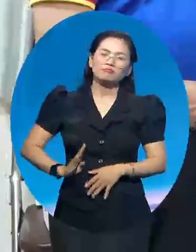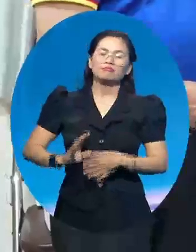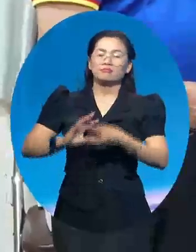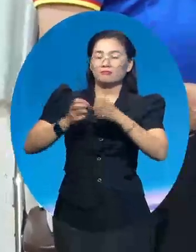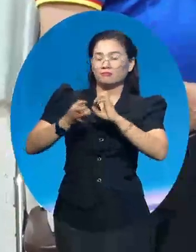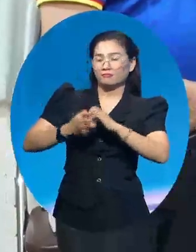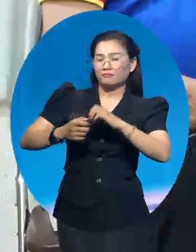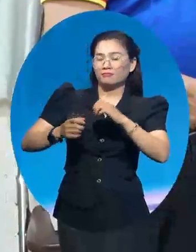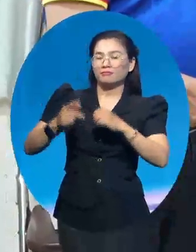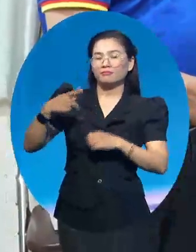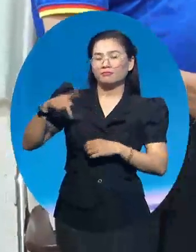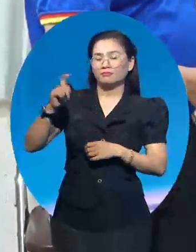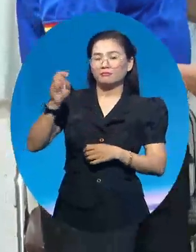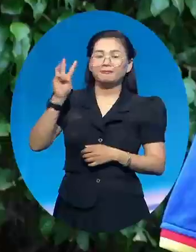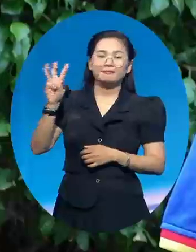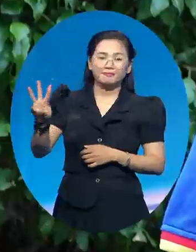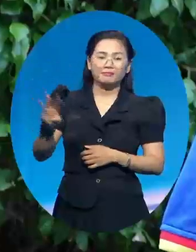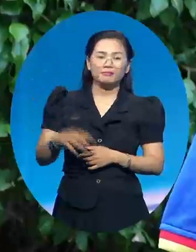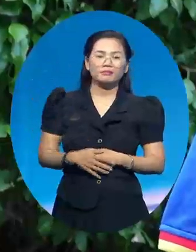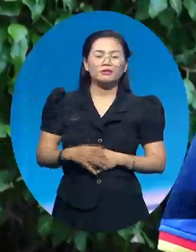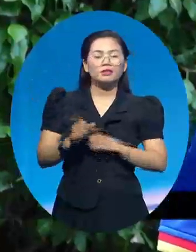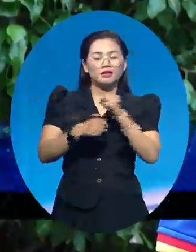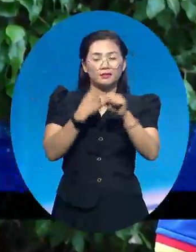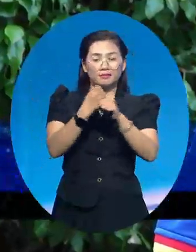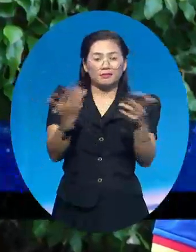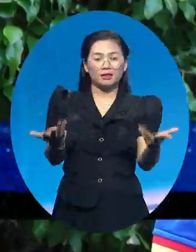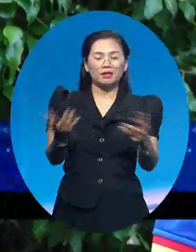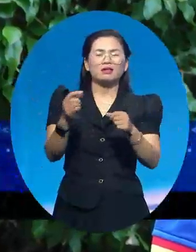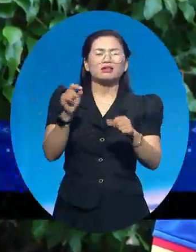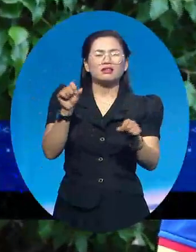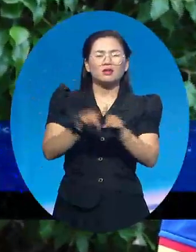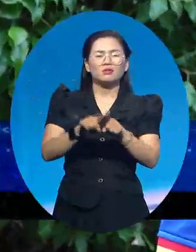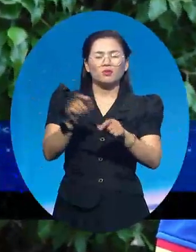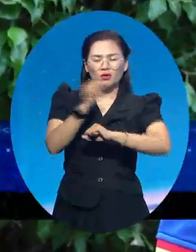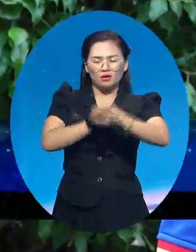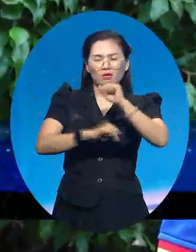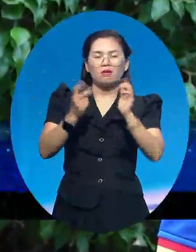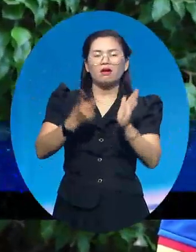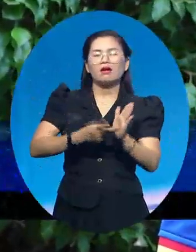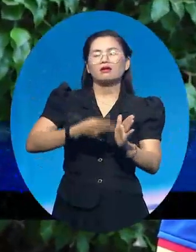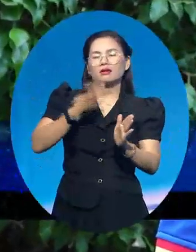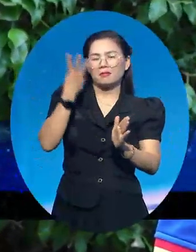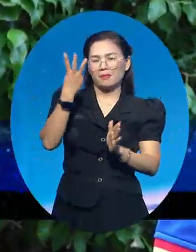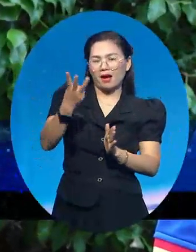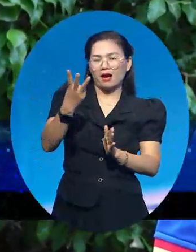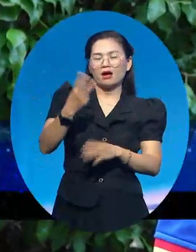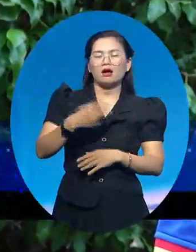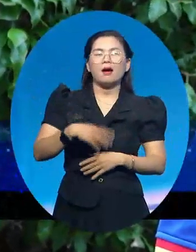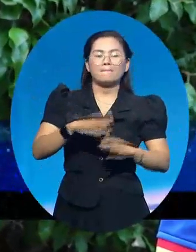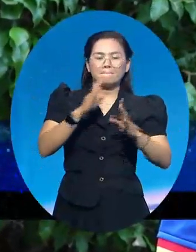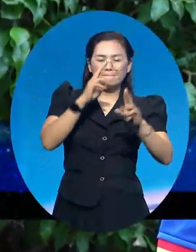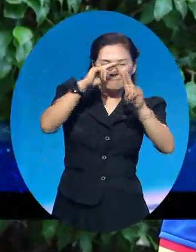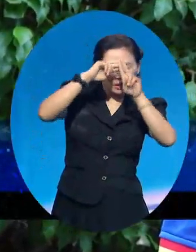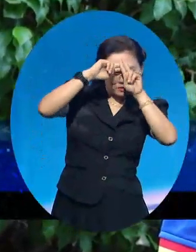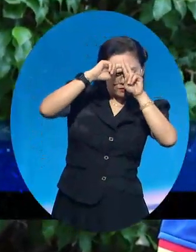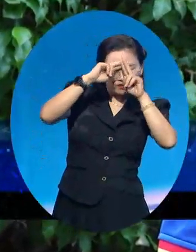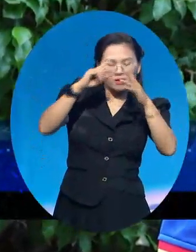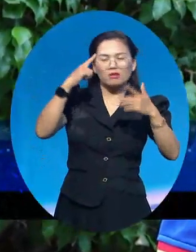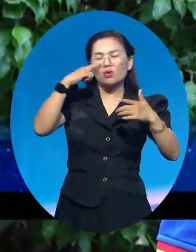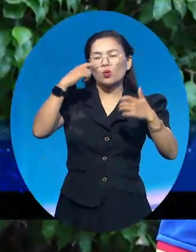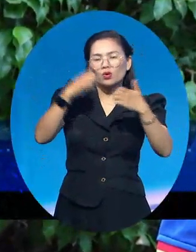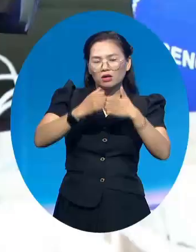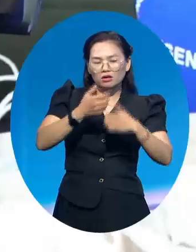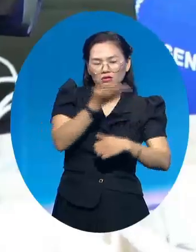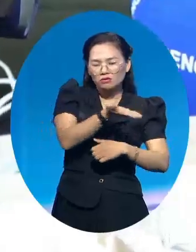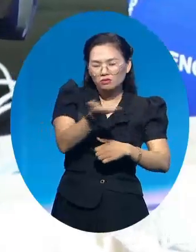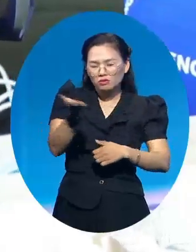Phát điện 3. Đây là năm thứ hai Tổng Ty Phát điện 3 đã đồng hành cùng với lại các cái bệnh viện trên địa bàn thành phố Thủ Đức để chăm lo cho